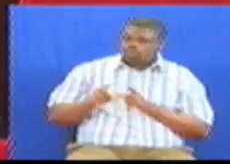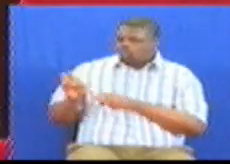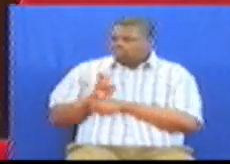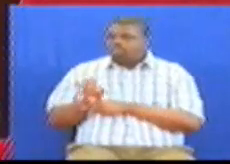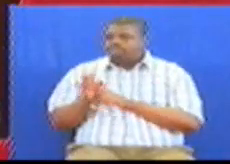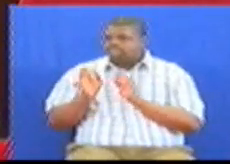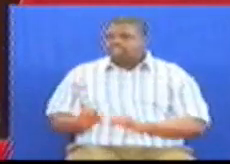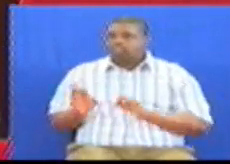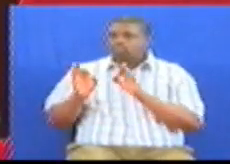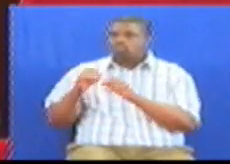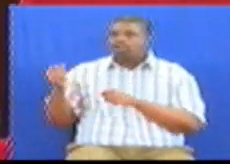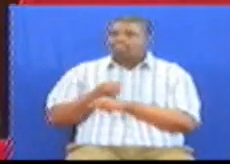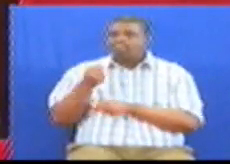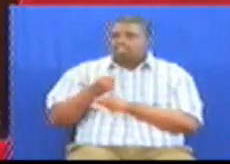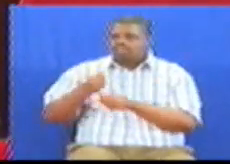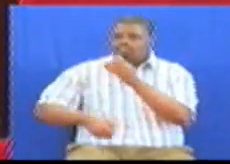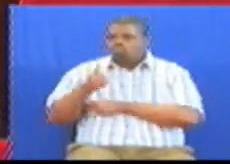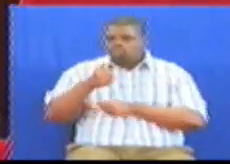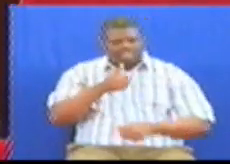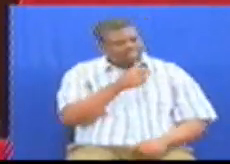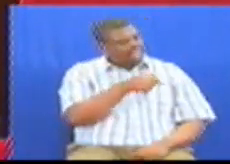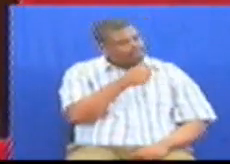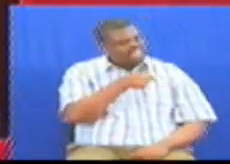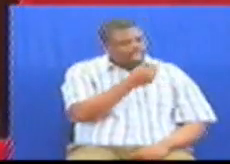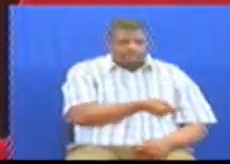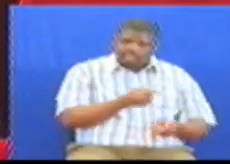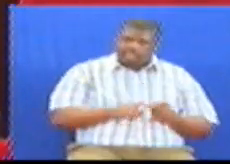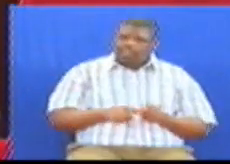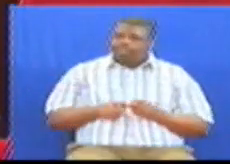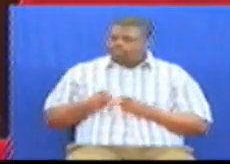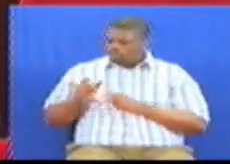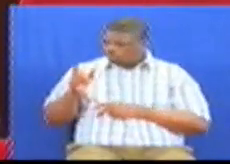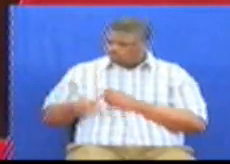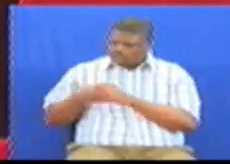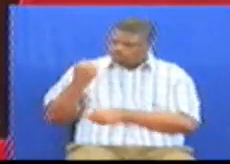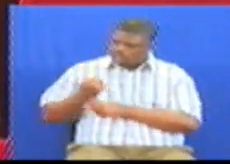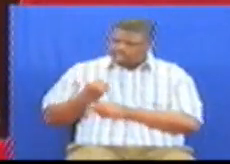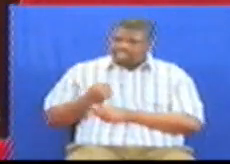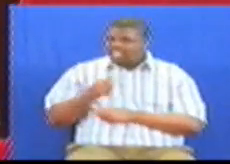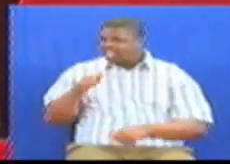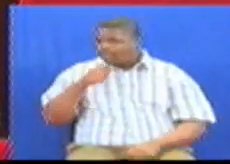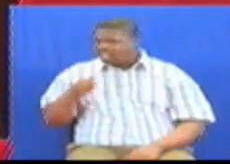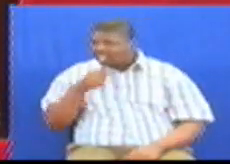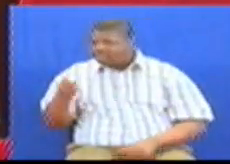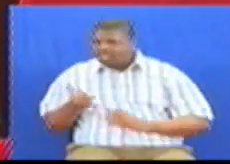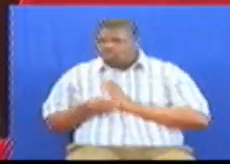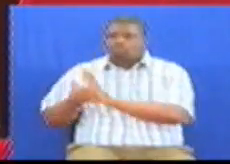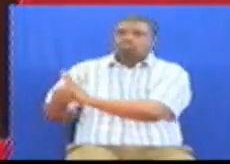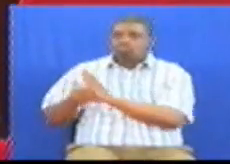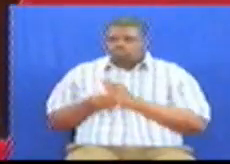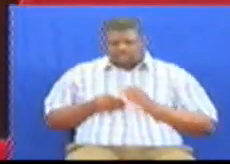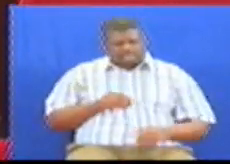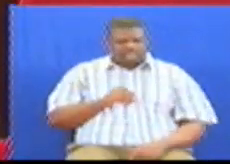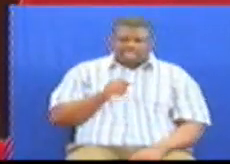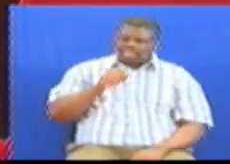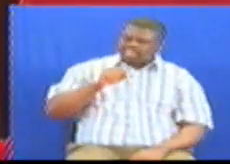mzuri ambao unafanywa na viongozi wa TAMISEMI, lakini pia na watendaji wa TAMISEMI wakiongozwa na engineer Nyamhanga. Hongereni sana.